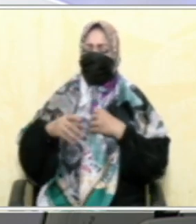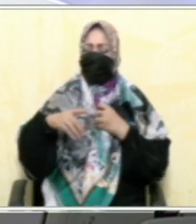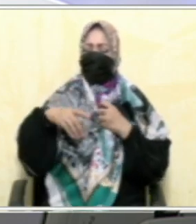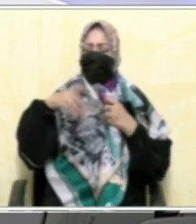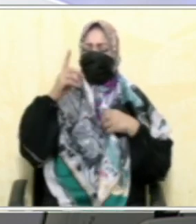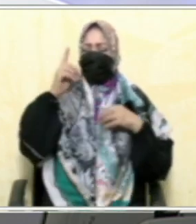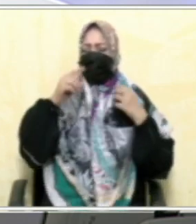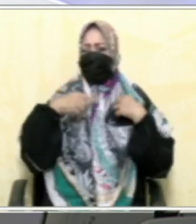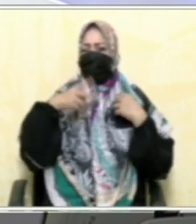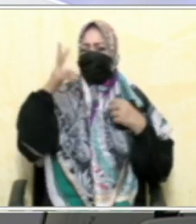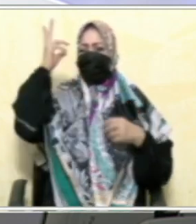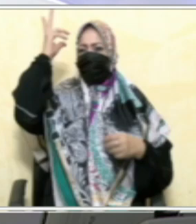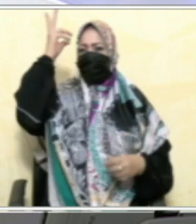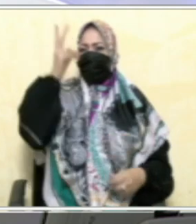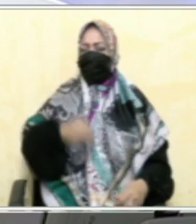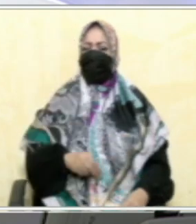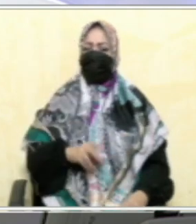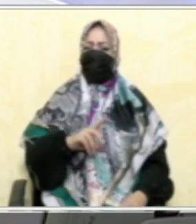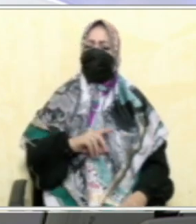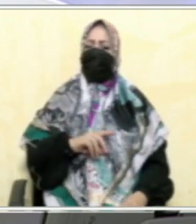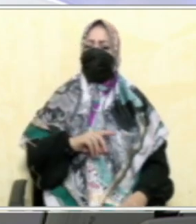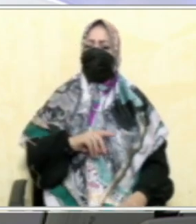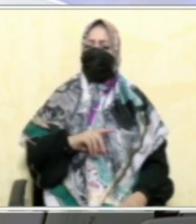عاليها سافلها،